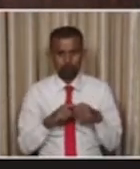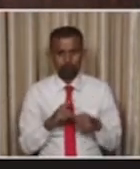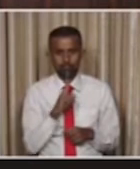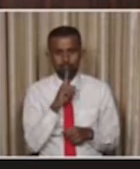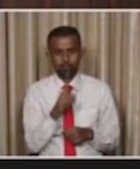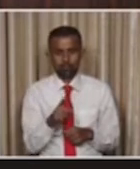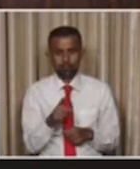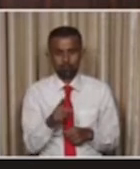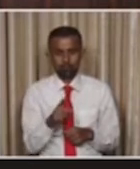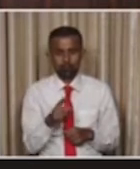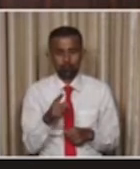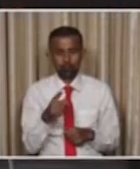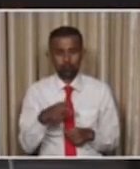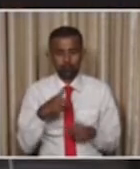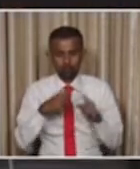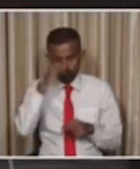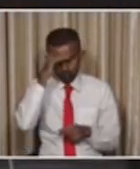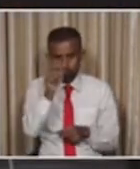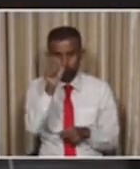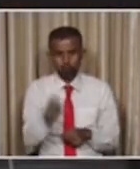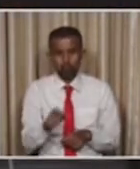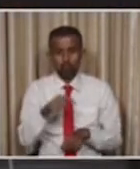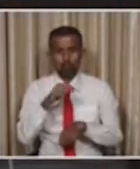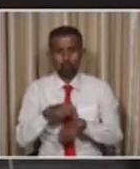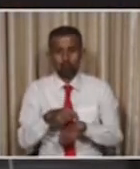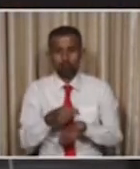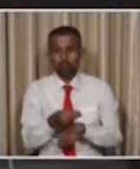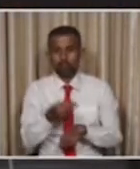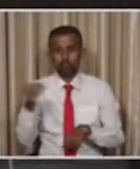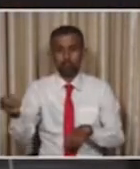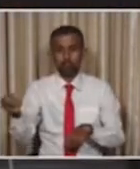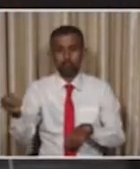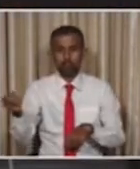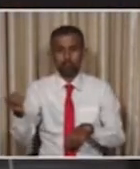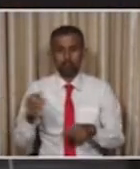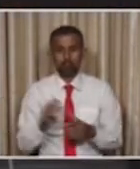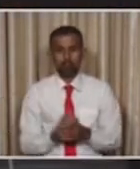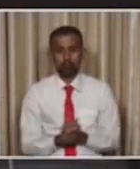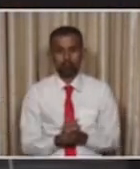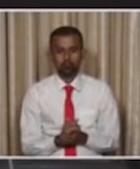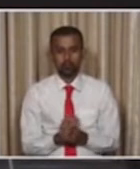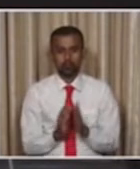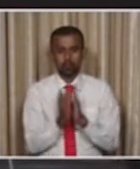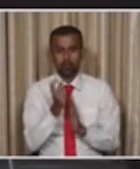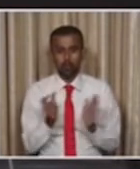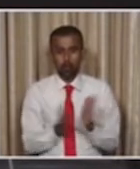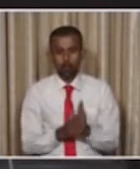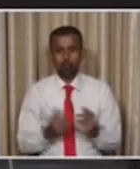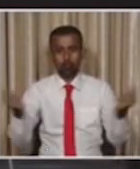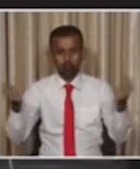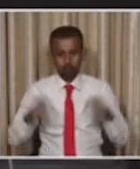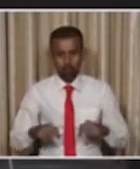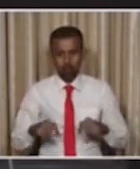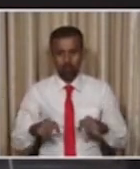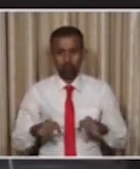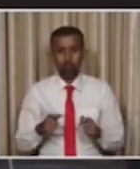කරාම ගරු නියෝජ්‍ය කතානායකතුමනි ඔබතුමා ඇයි කාලය දෙන්නේ මේ සභාවේ මේ කාරණේ ගන්න? ඒක වරප්‍රසාද කමිටුව රැස් කළා.